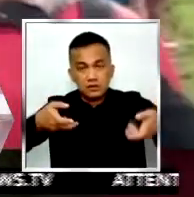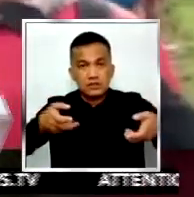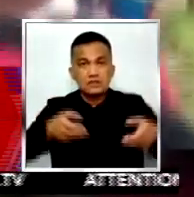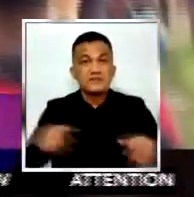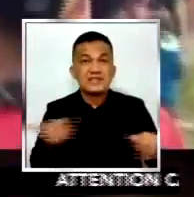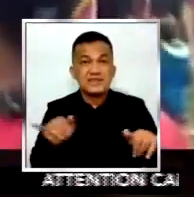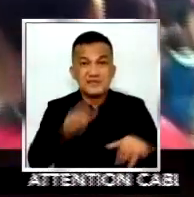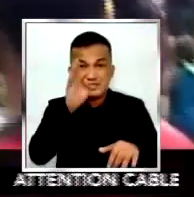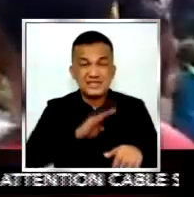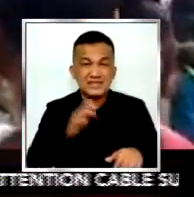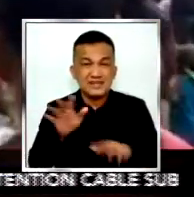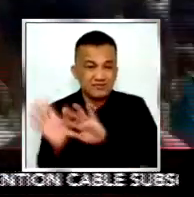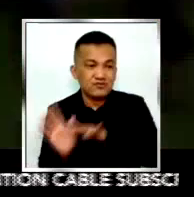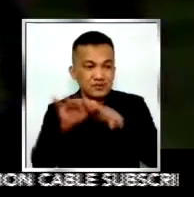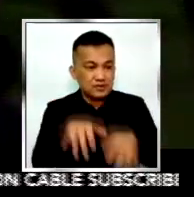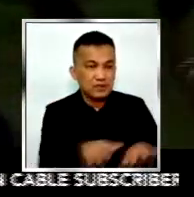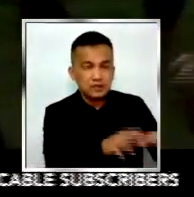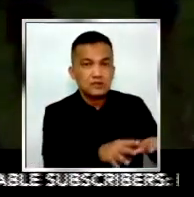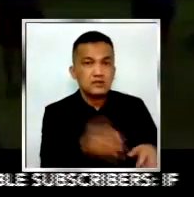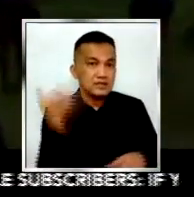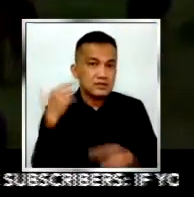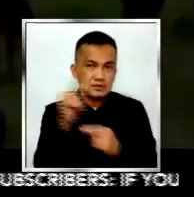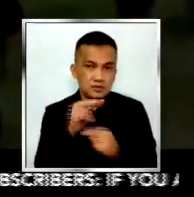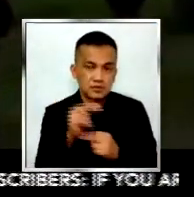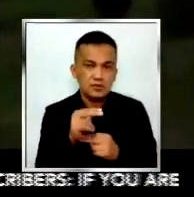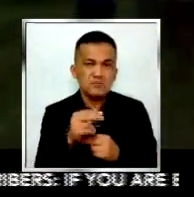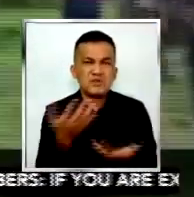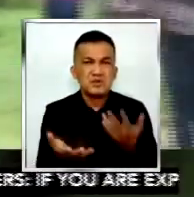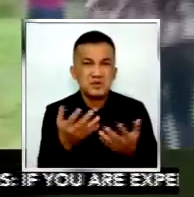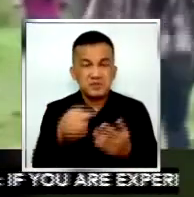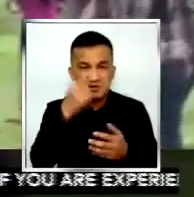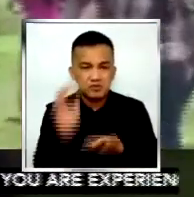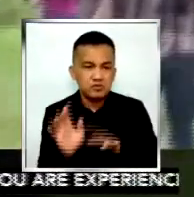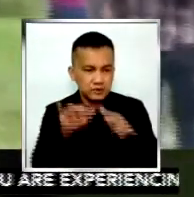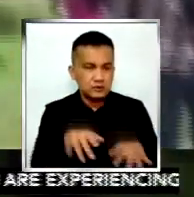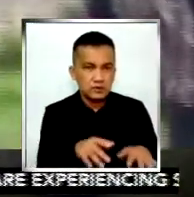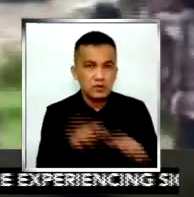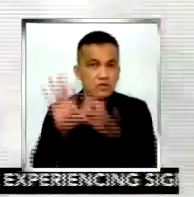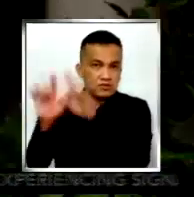ng agos sa ilog ay posibleng bunsod daw ng pag-ulan sa bundok.